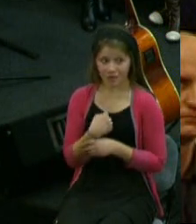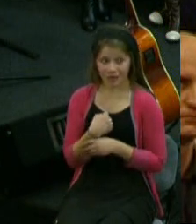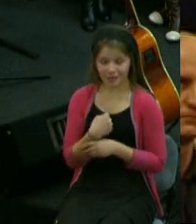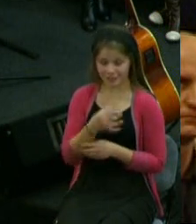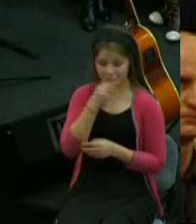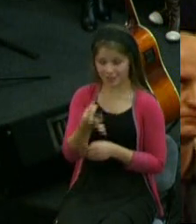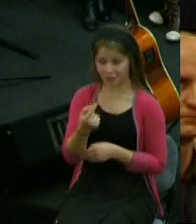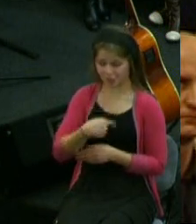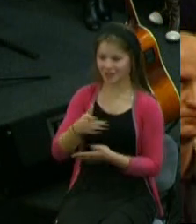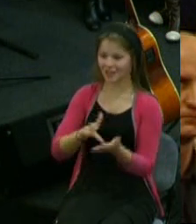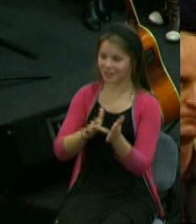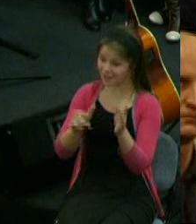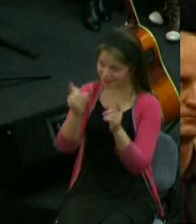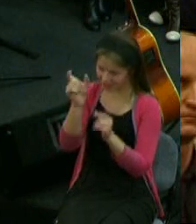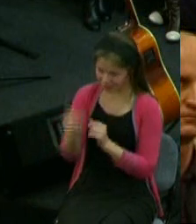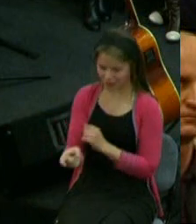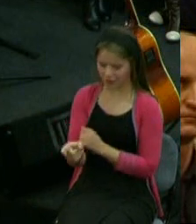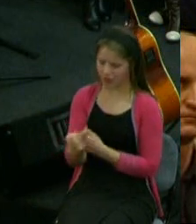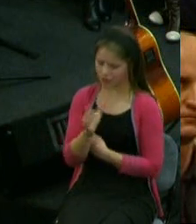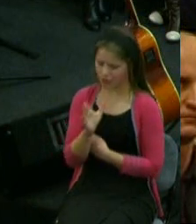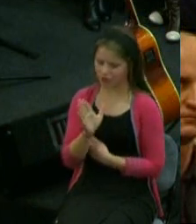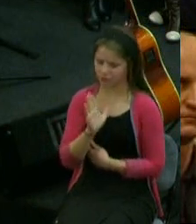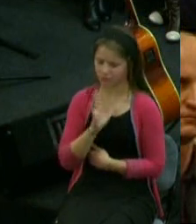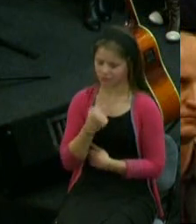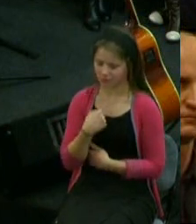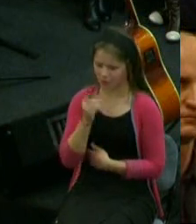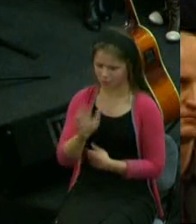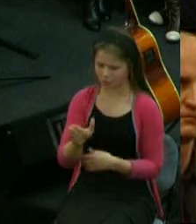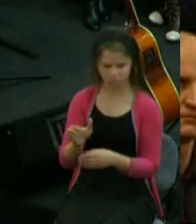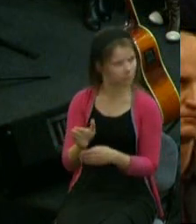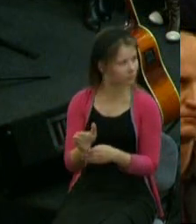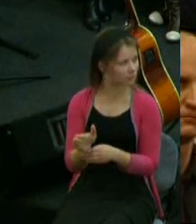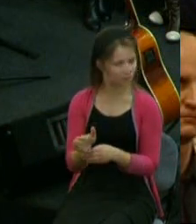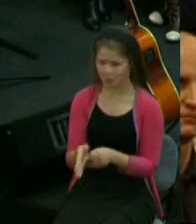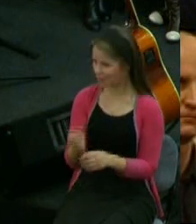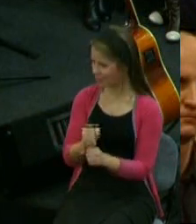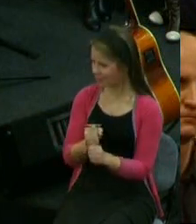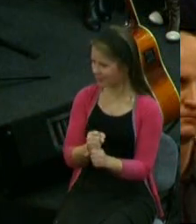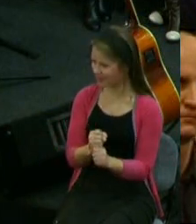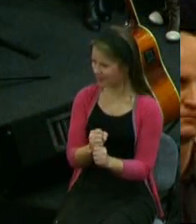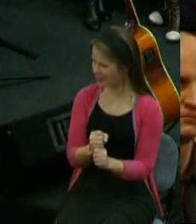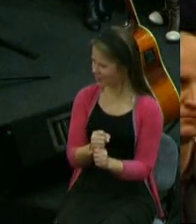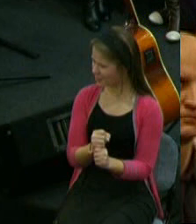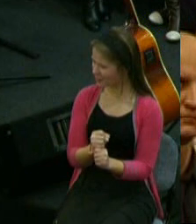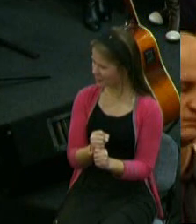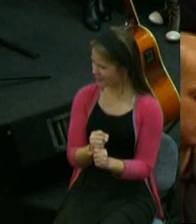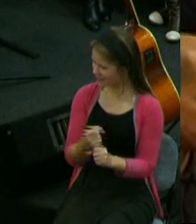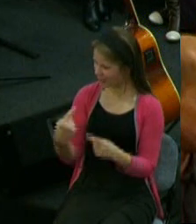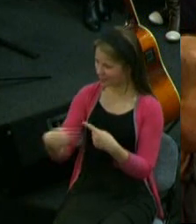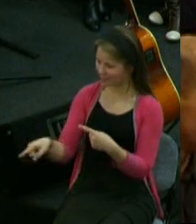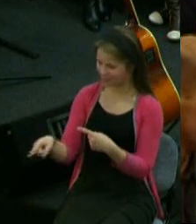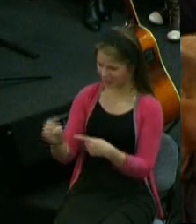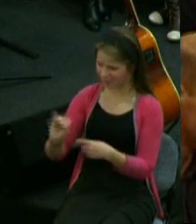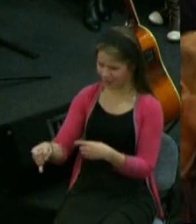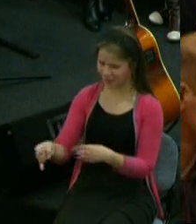християнин, я не буду робити того і іншого. Ви знаєте, мені на військкоматі сказали, ми тебе завеземо на білі ведмеді, якщо ти